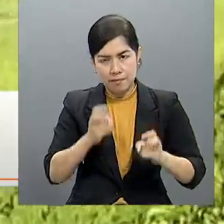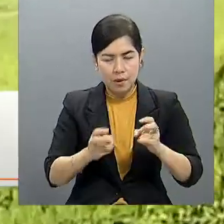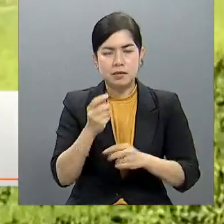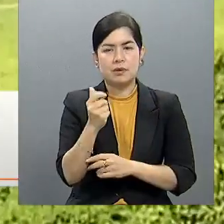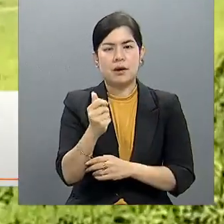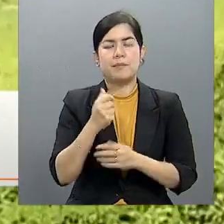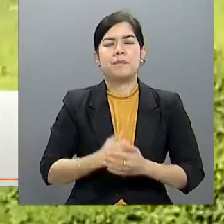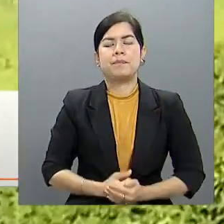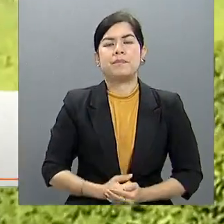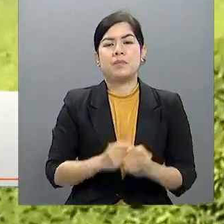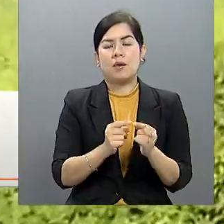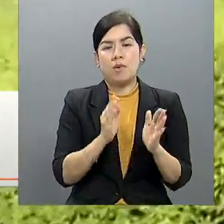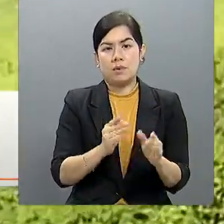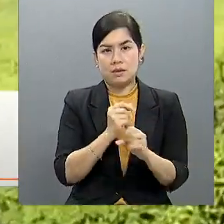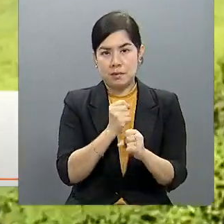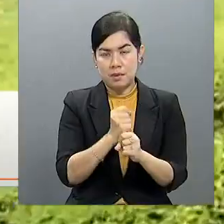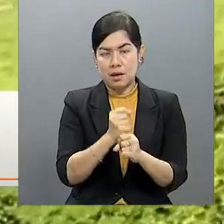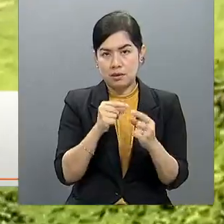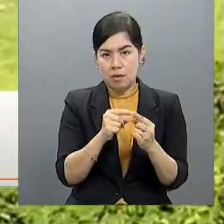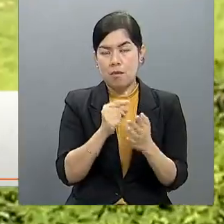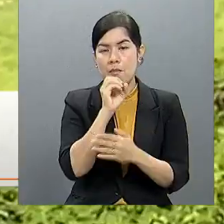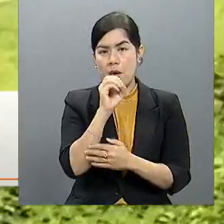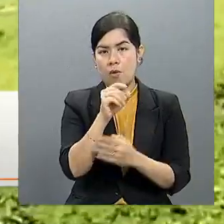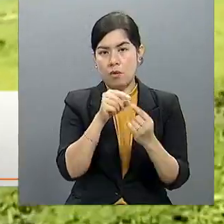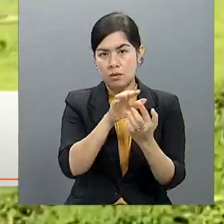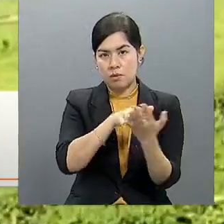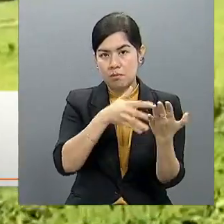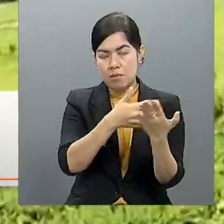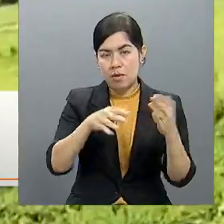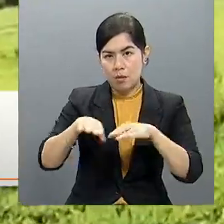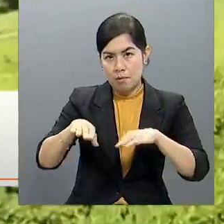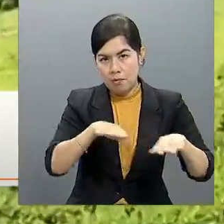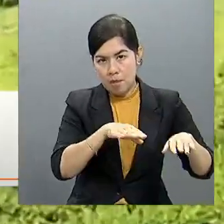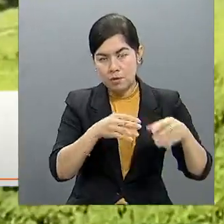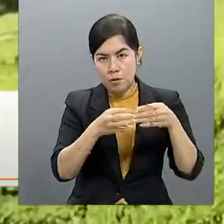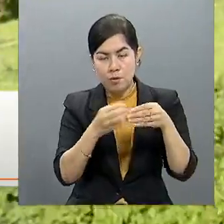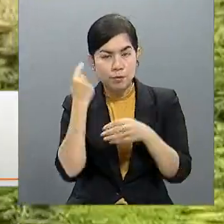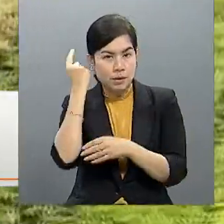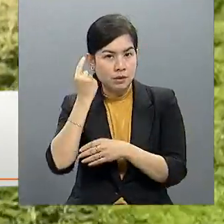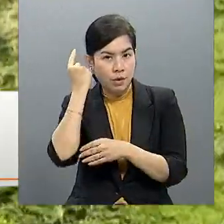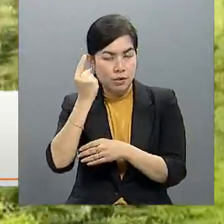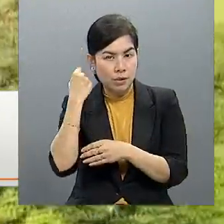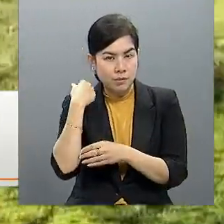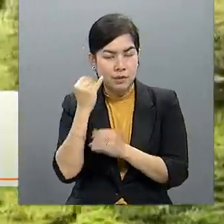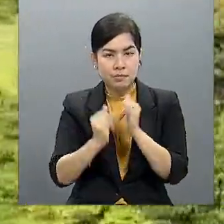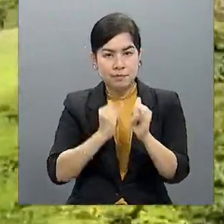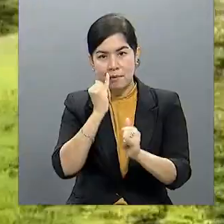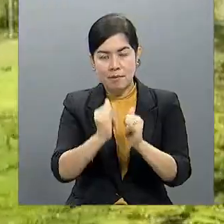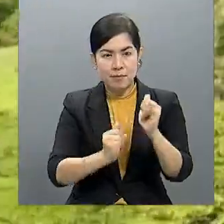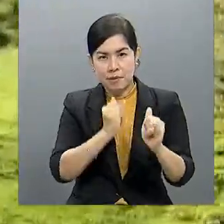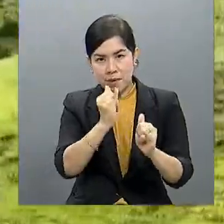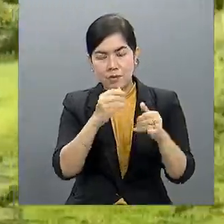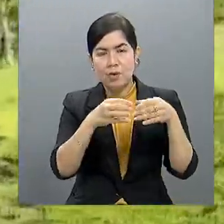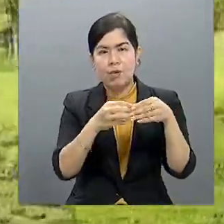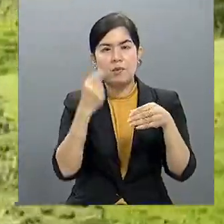มาได้เตรียมความพล้อมทจะเปิดรบนกทองเที่ยวในบิเวณจุดสกัดเขาสูง เขาแผงมาโดยนัทองเที่ยจะตองปฏิบัิ